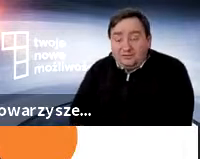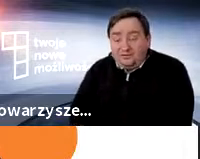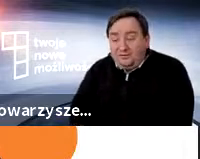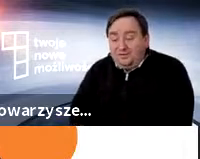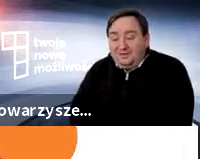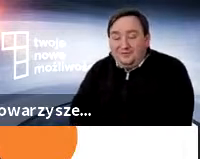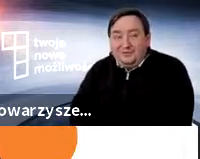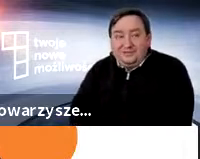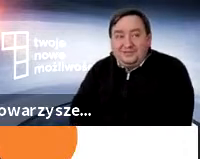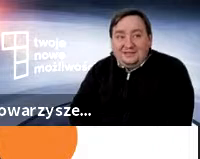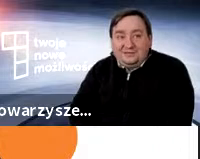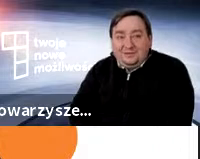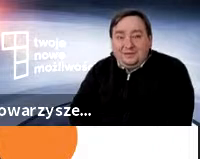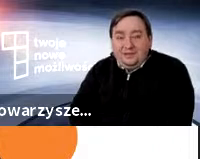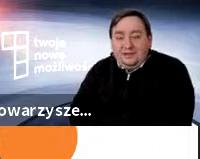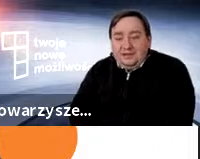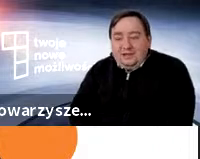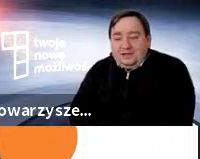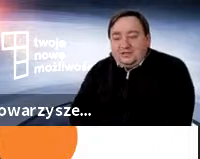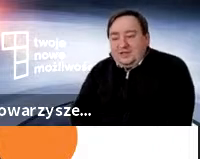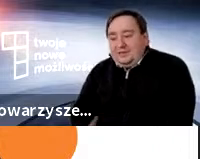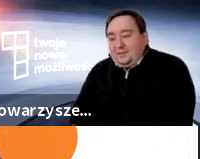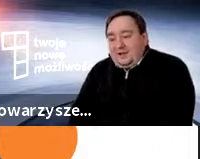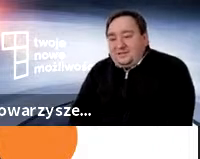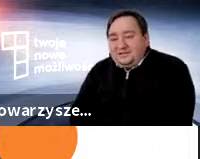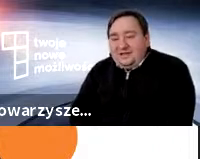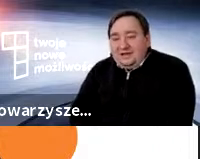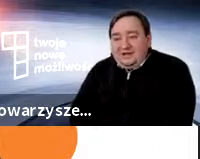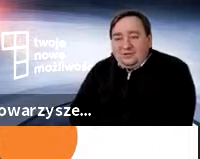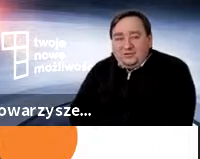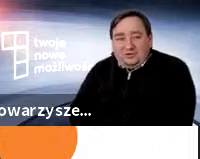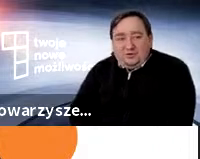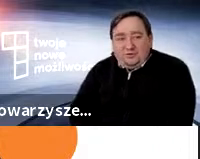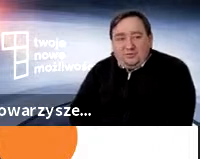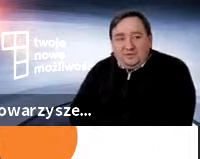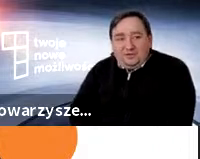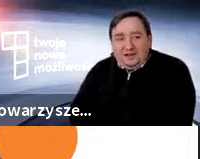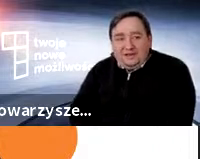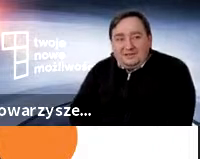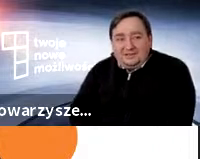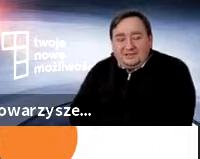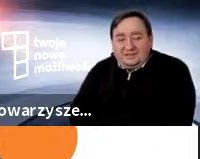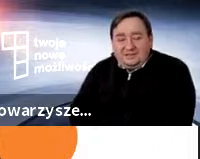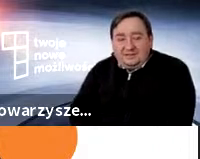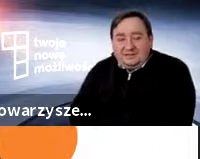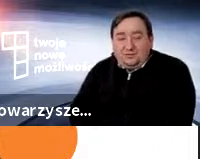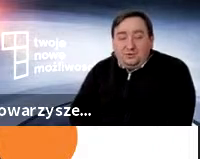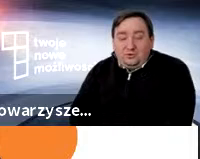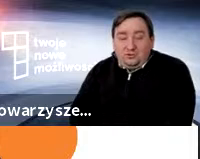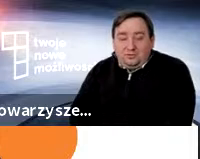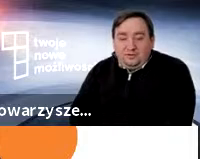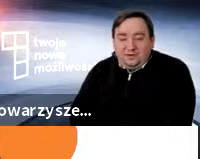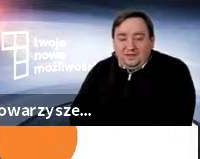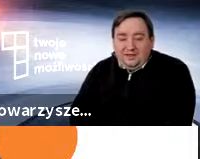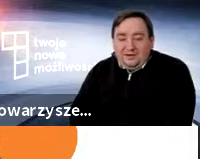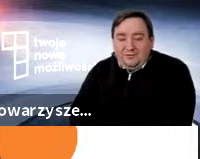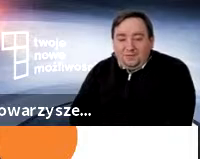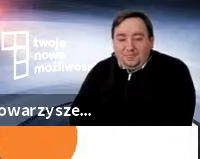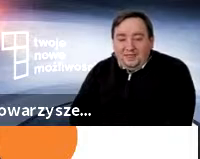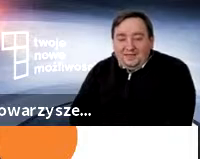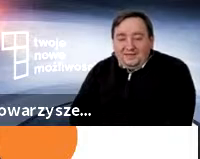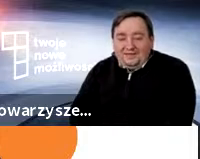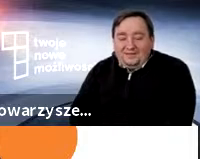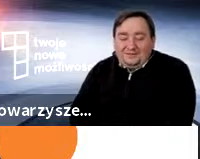są, których nie znalazłem, że ta praca zdalna, to co dla nas jest trudnością i